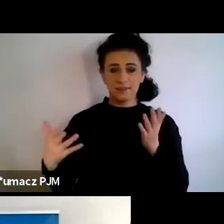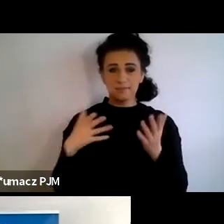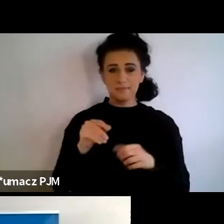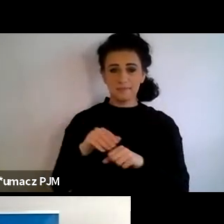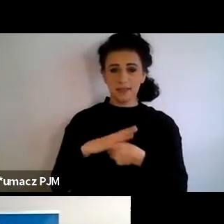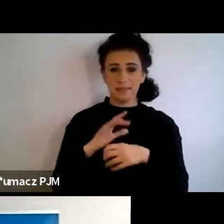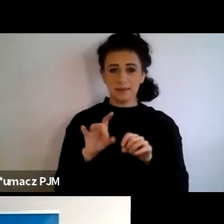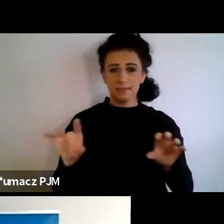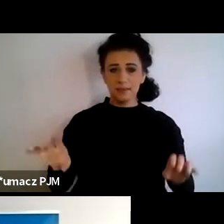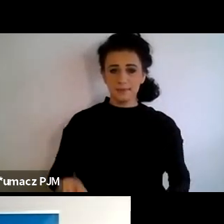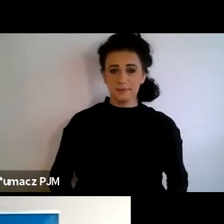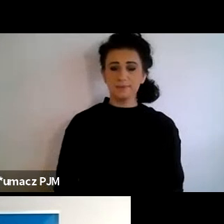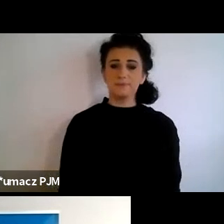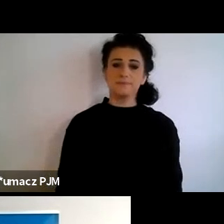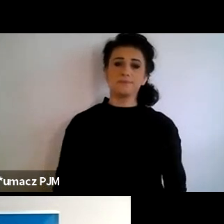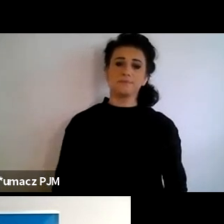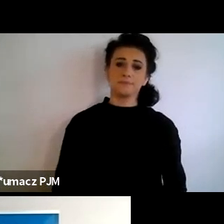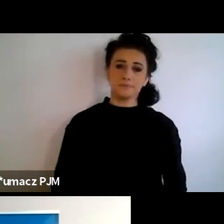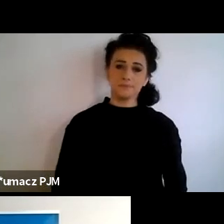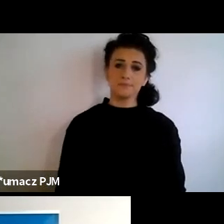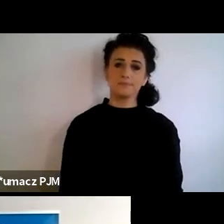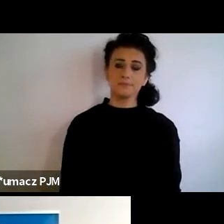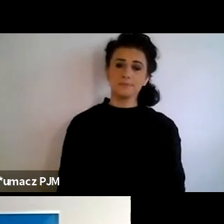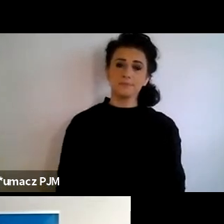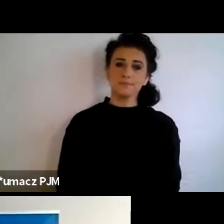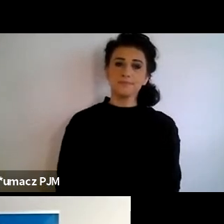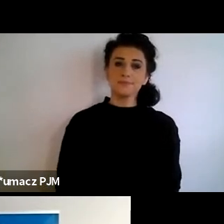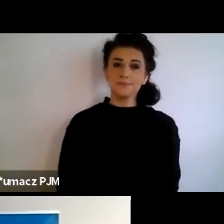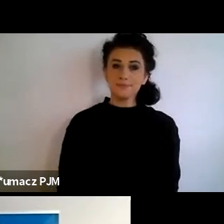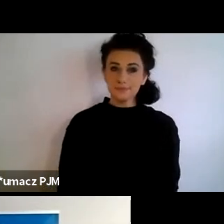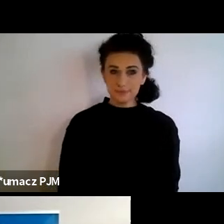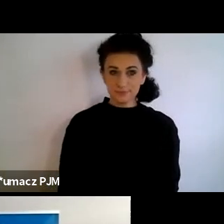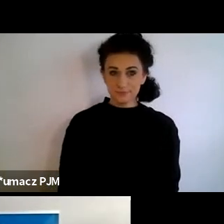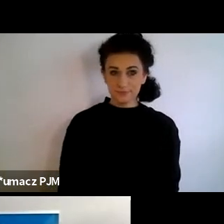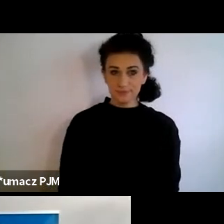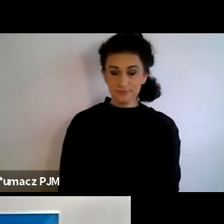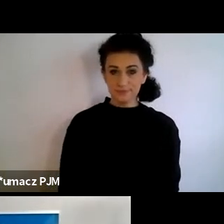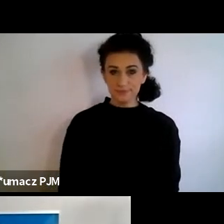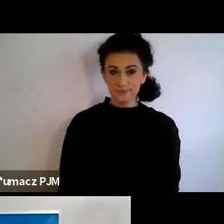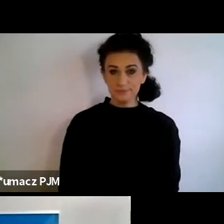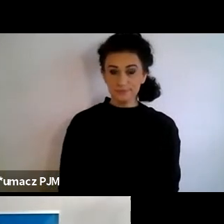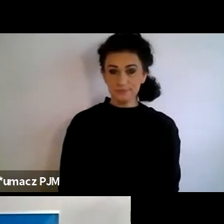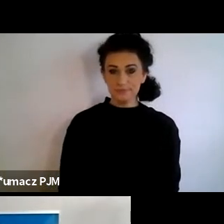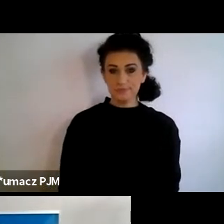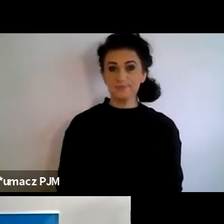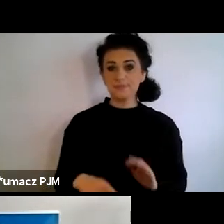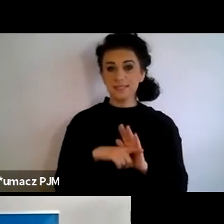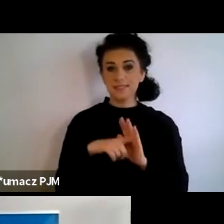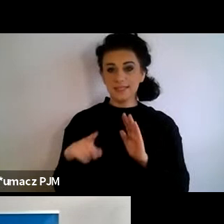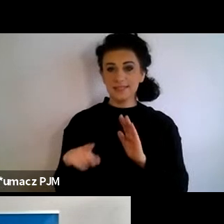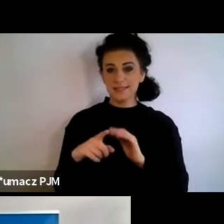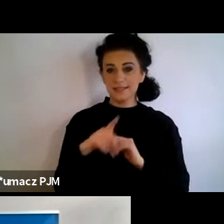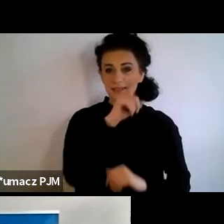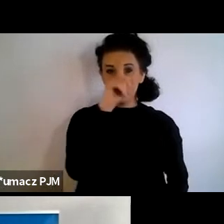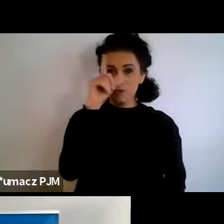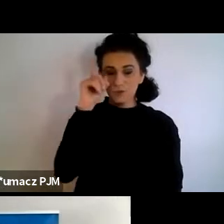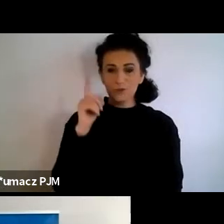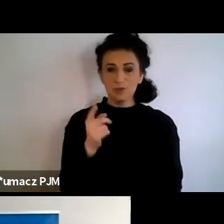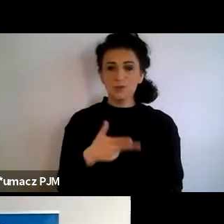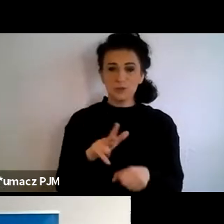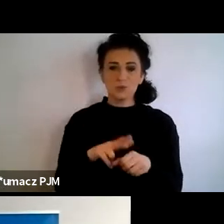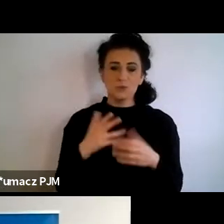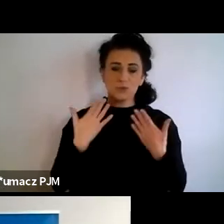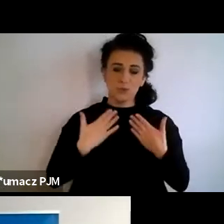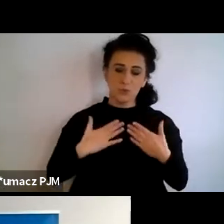pandemii. Dla ludzi, którzy lubią zwiększać swoją efektywność, to na pewno jest dość wpędzająca